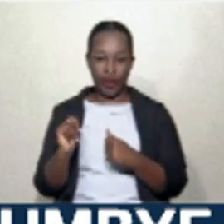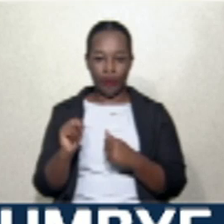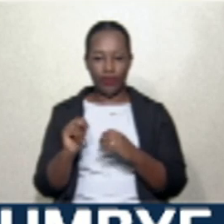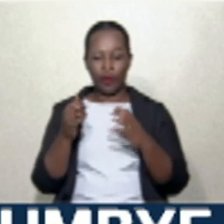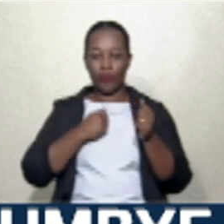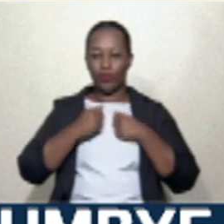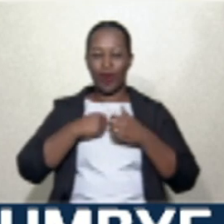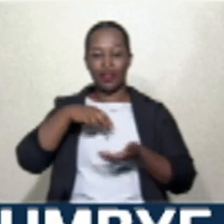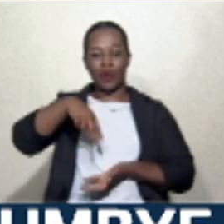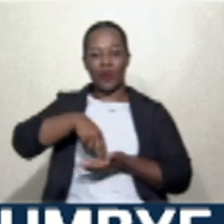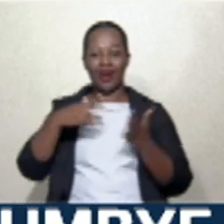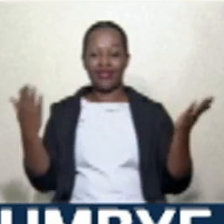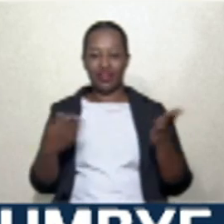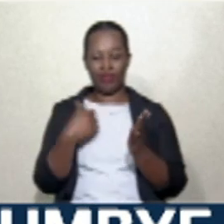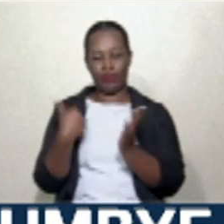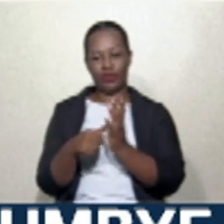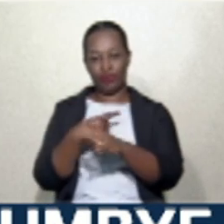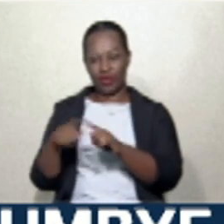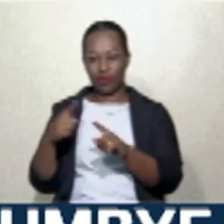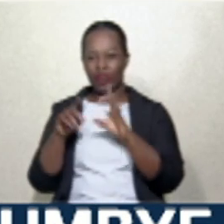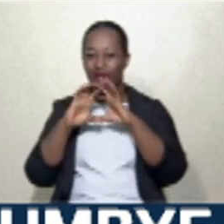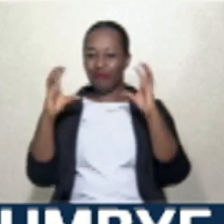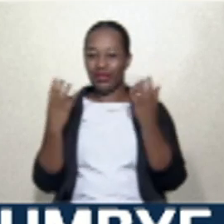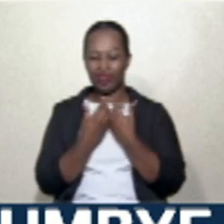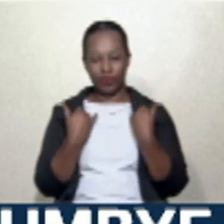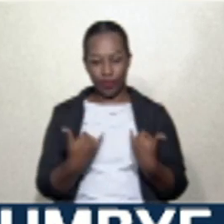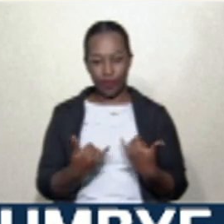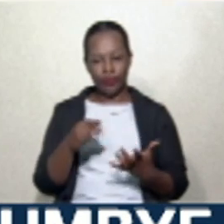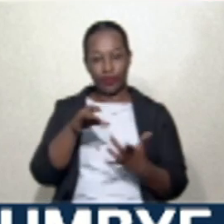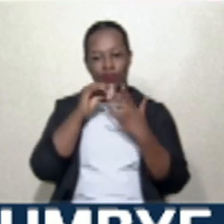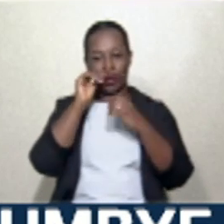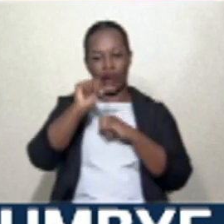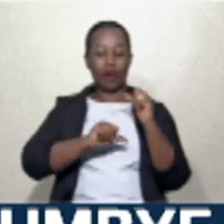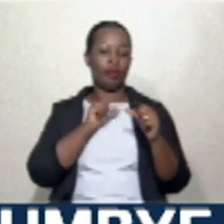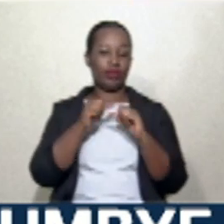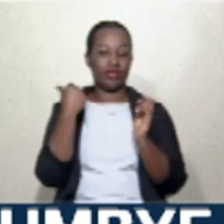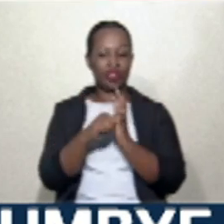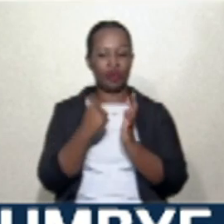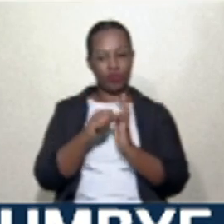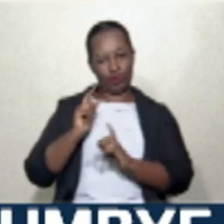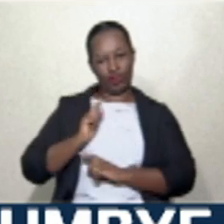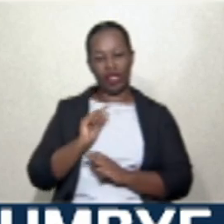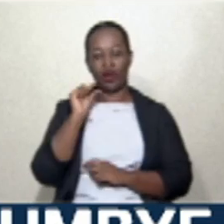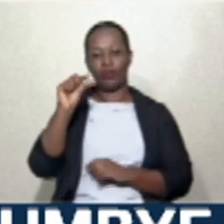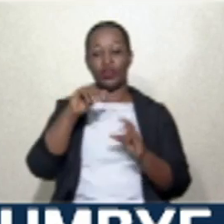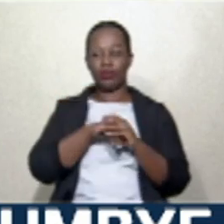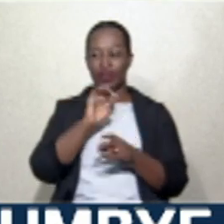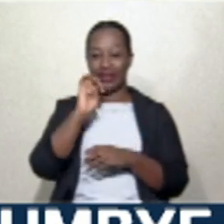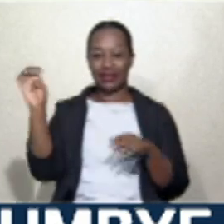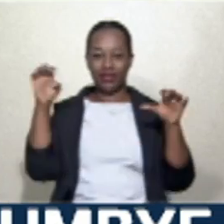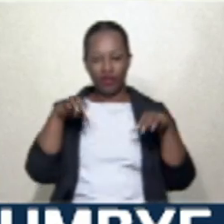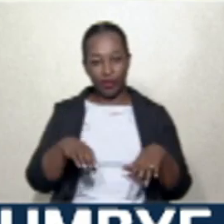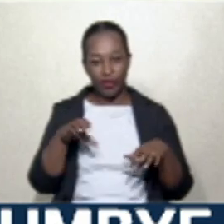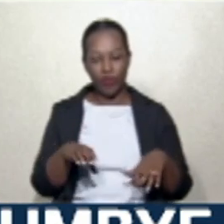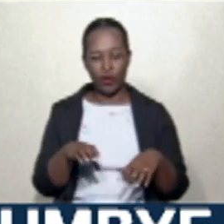Rwanda ruhagaze ku bibazo bitandukanye byugarije isi muri iki gihe. By'umwihariko kubirebana n'ikibazo cy'umutekano muke mu burasirazuba bwa Repubulika